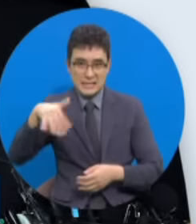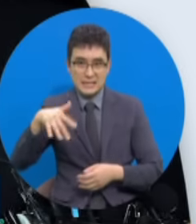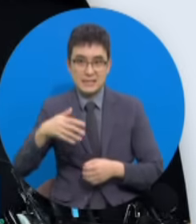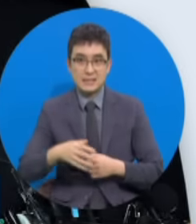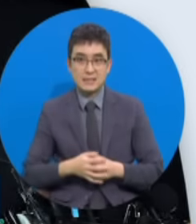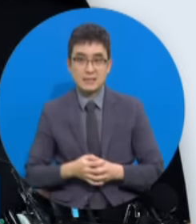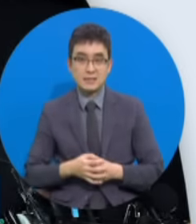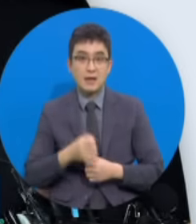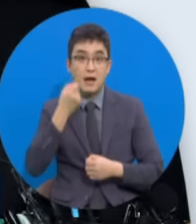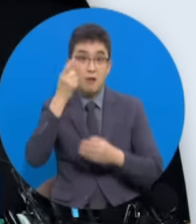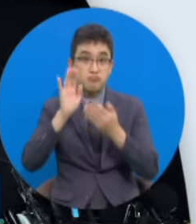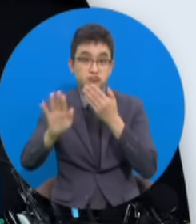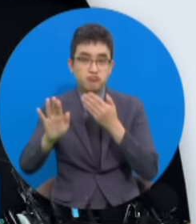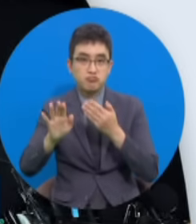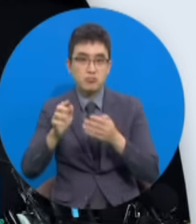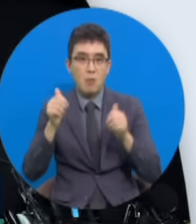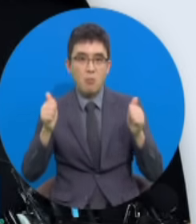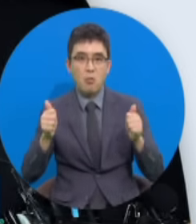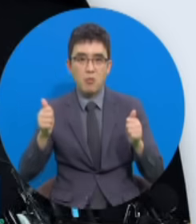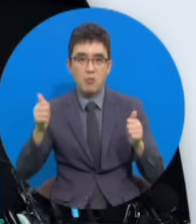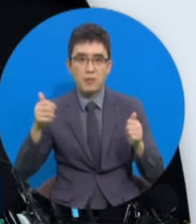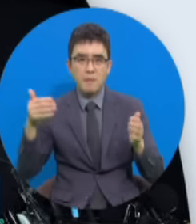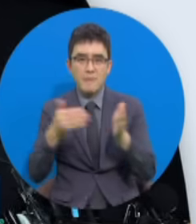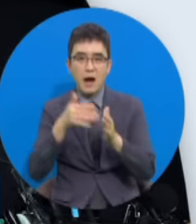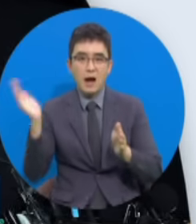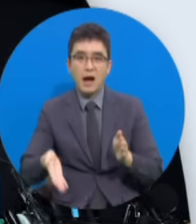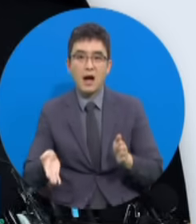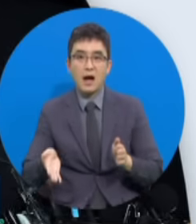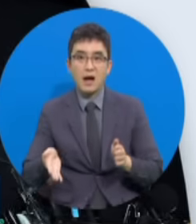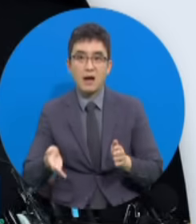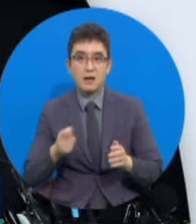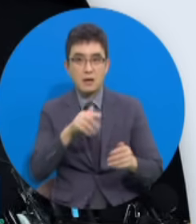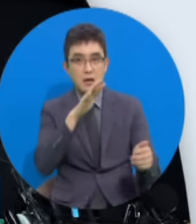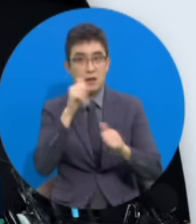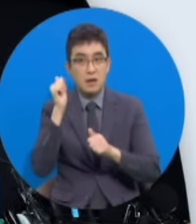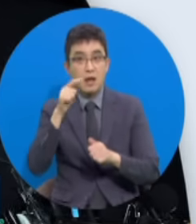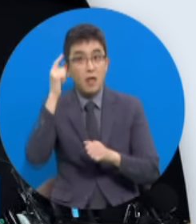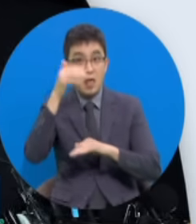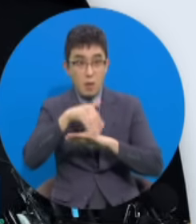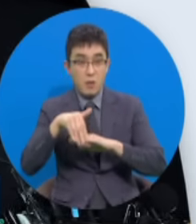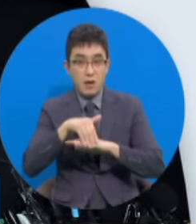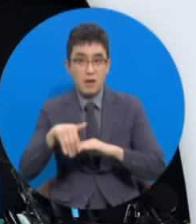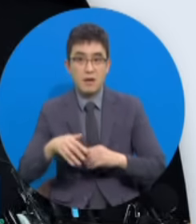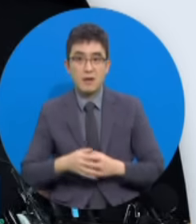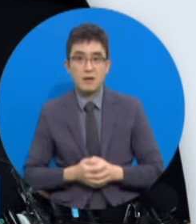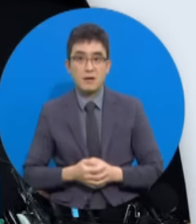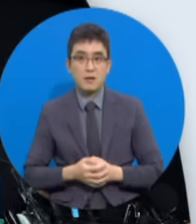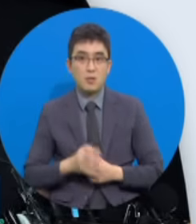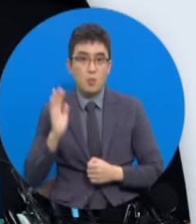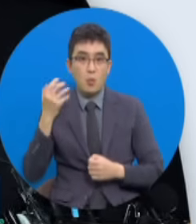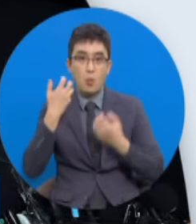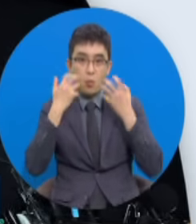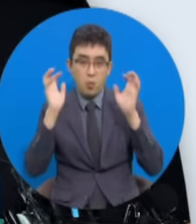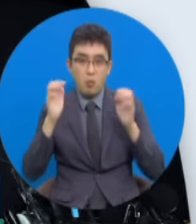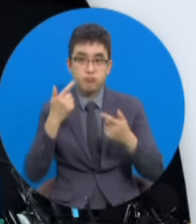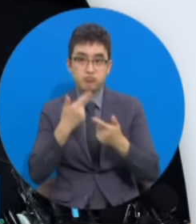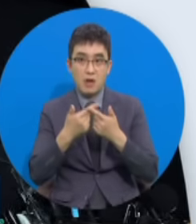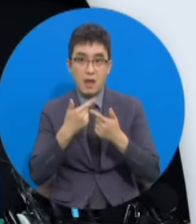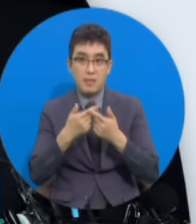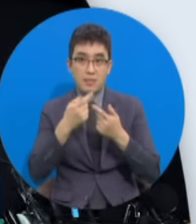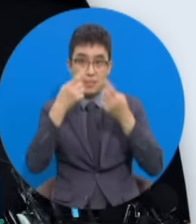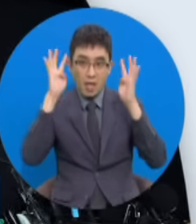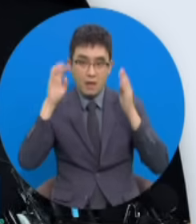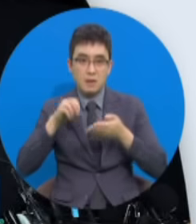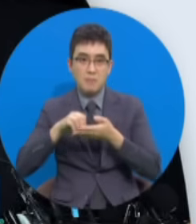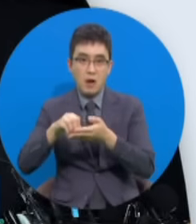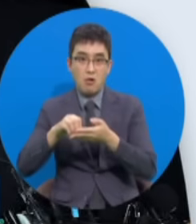만료 전 일단 조민 씨를 불러 조사 진행할 계획으로 알려지고 있습니다. 최근 고려대 부산대 입학 취소 관련 소송을 취하한 바